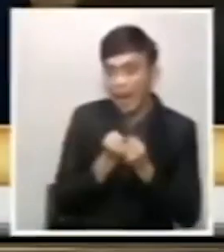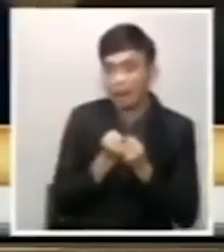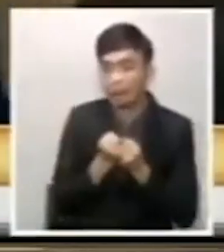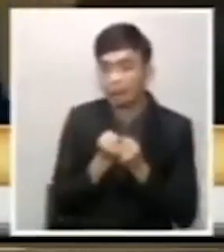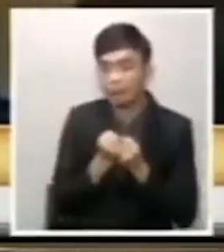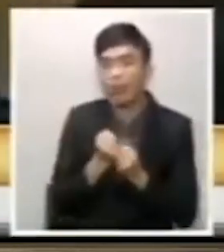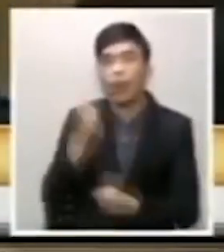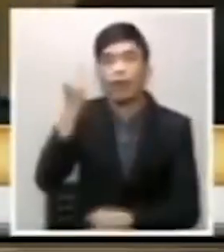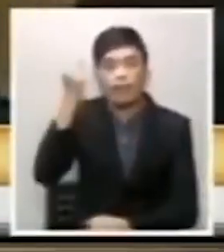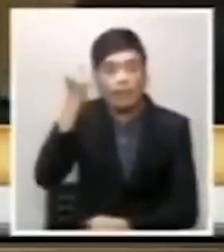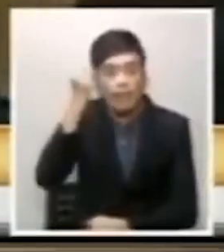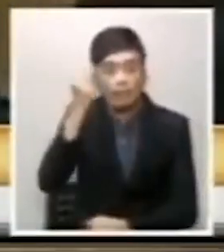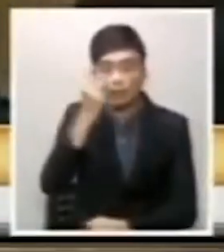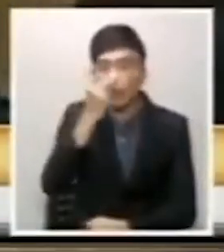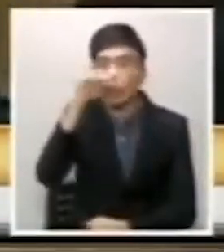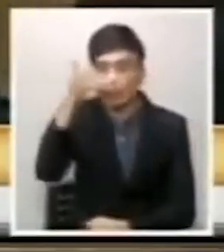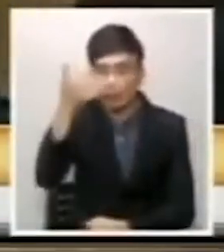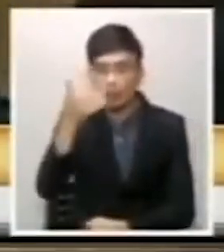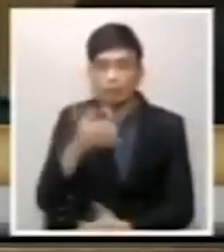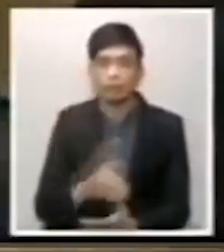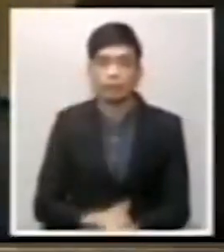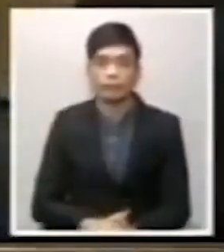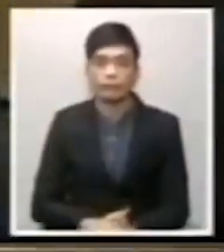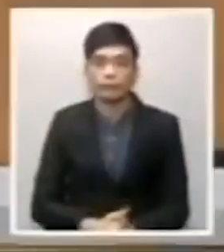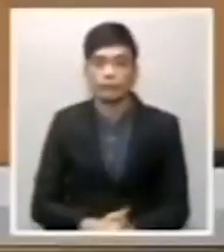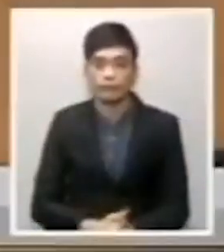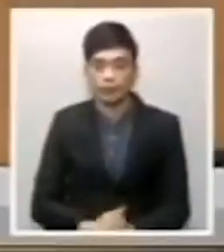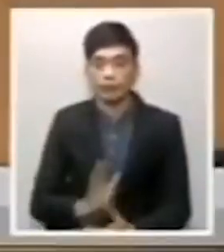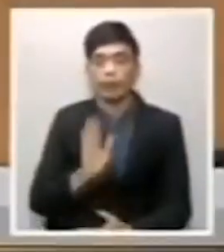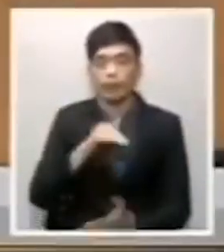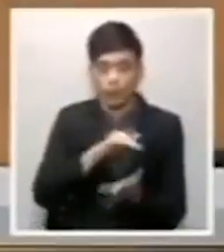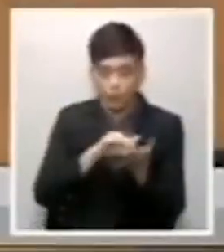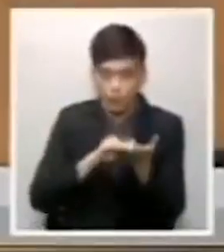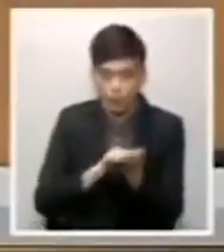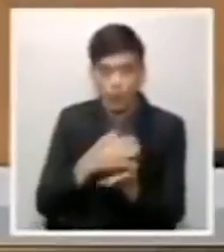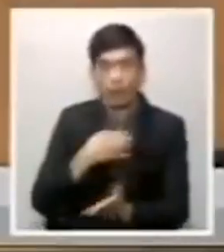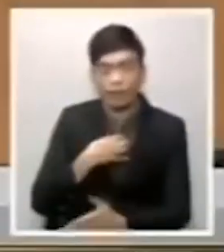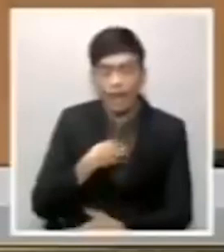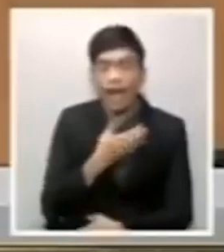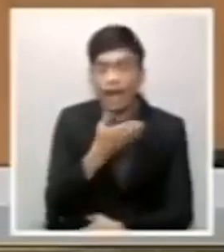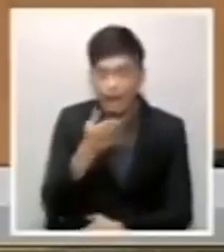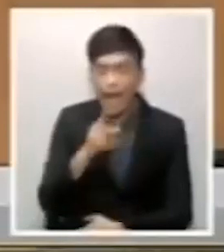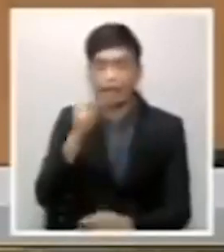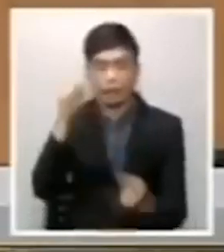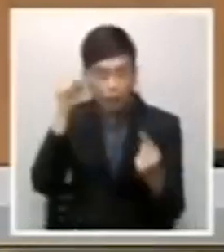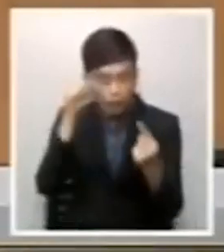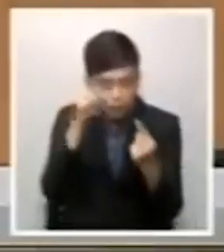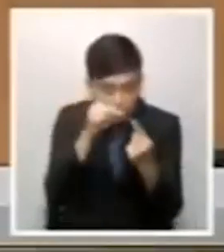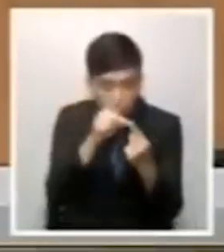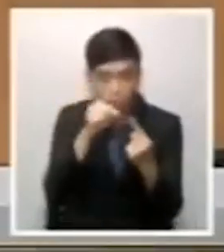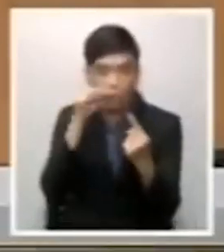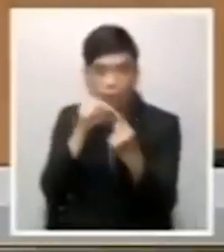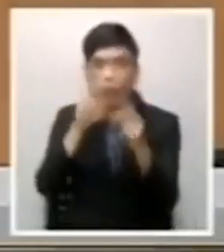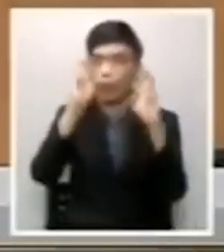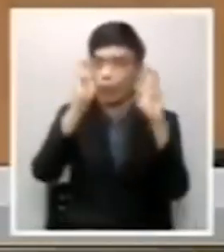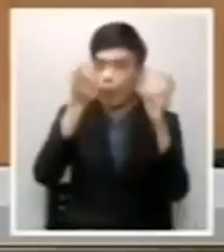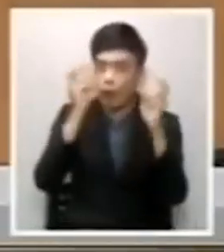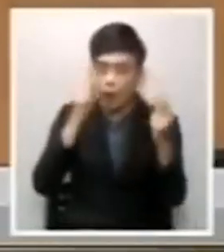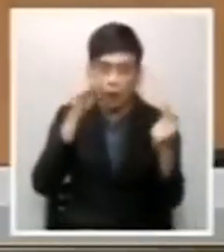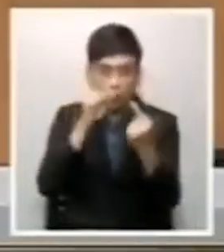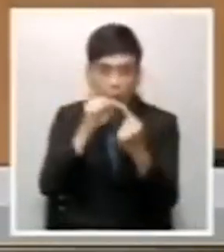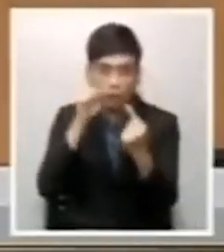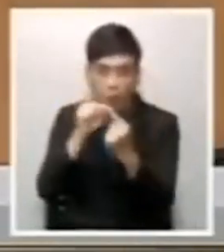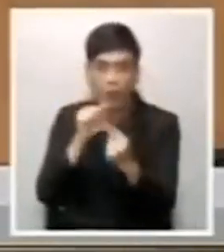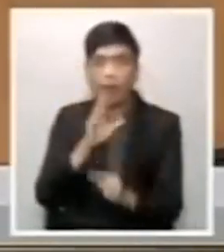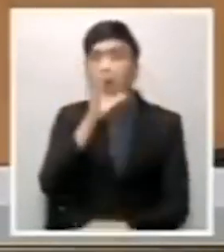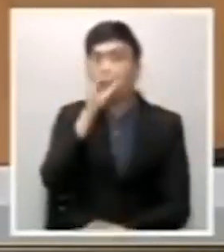รังสิมันต์โรมครับผมอยากให้ท่านอยู่ในเนื้อหาสาระของการแก้ไขรัฐธรรมนูญและไม่อยากให้เอ่ยถึงบุค